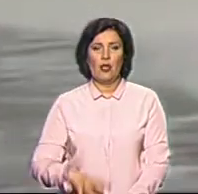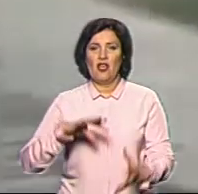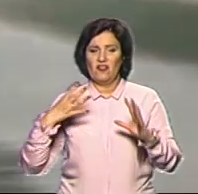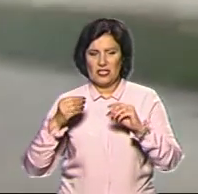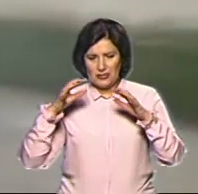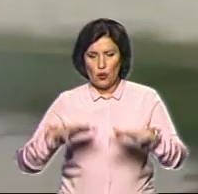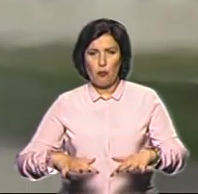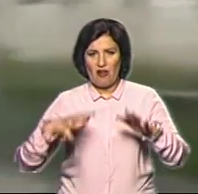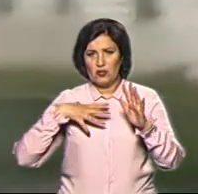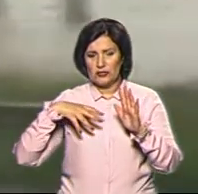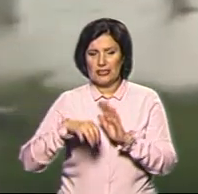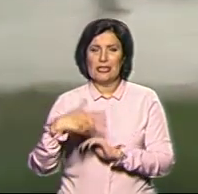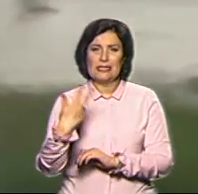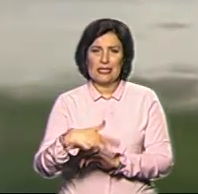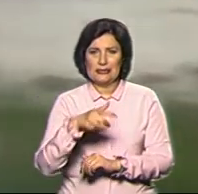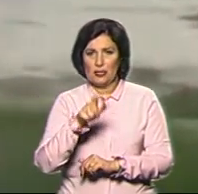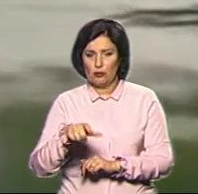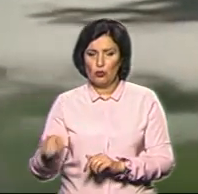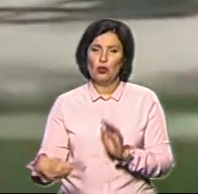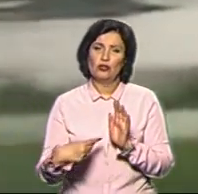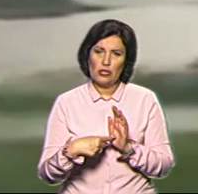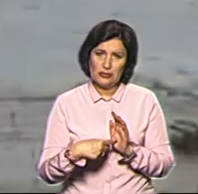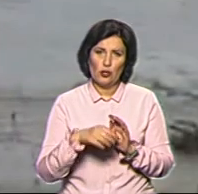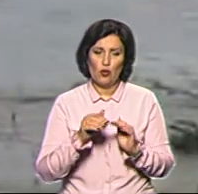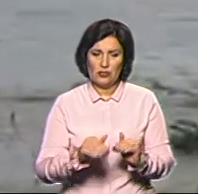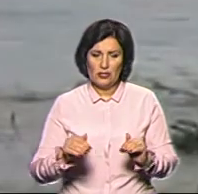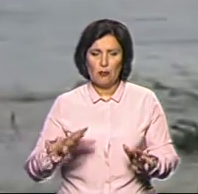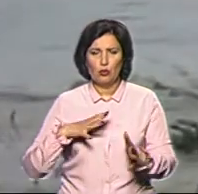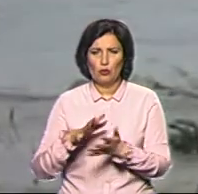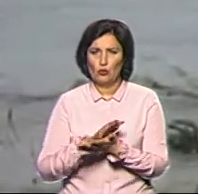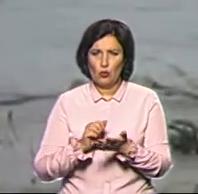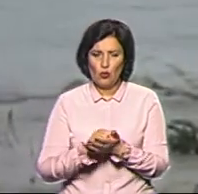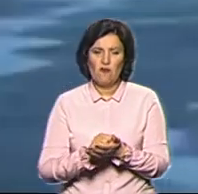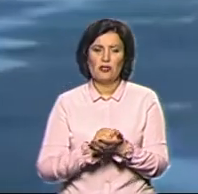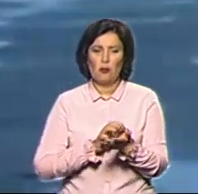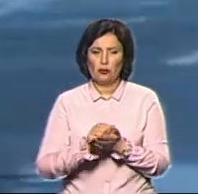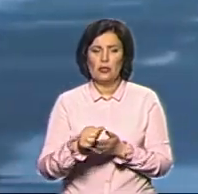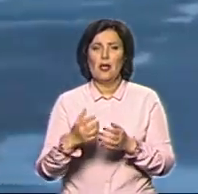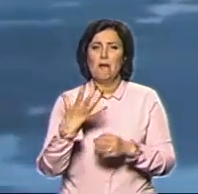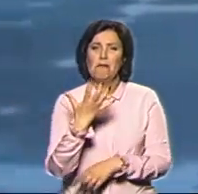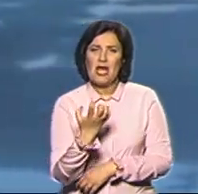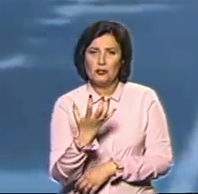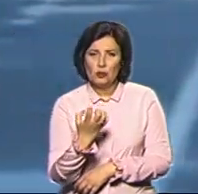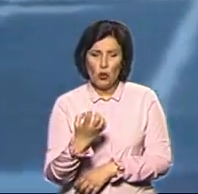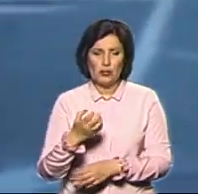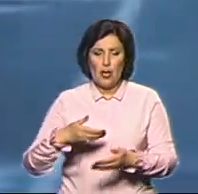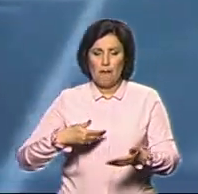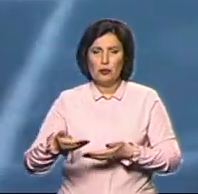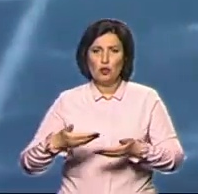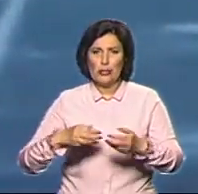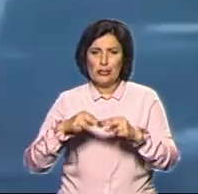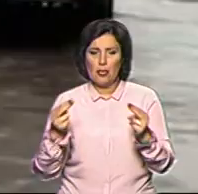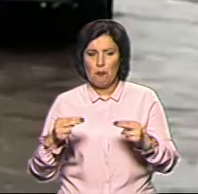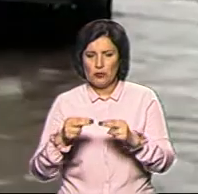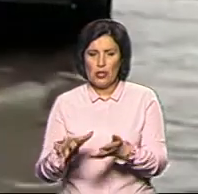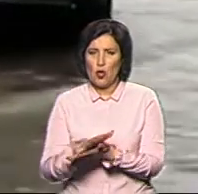Унаслідок паводка загинуло 30 людей, з них 6 дітей. Було зруйновано і пошкоджено більше як 500 пішохідних мостів,